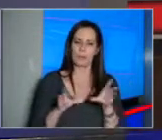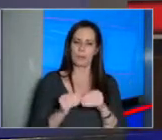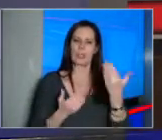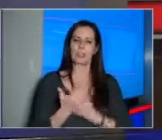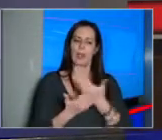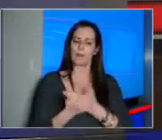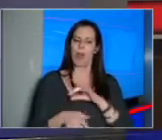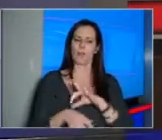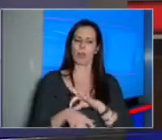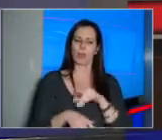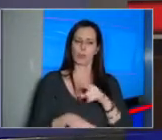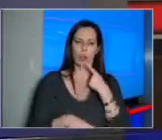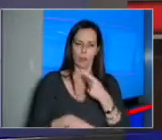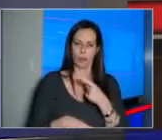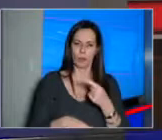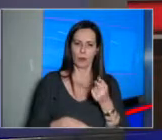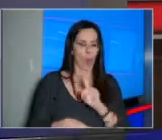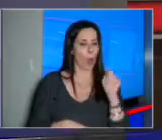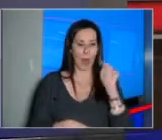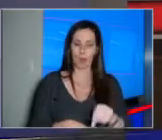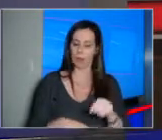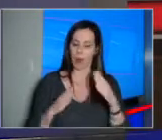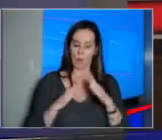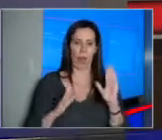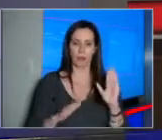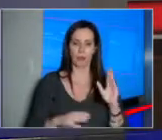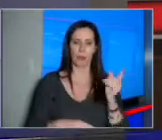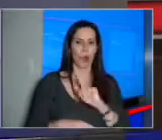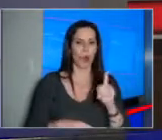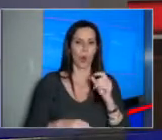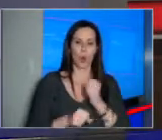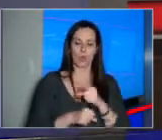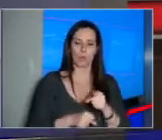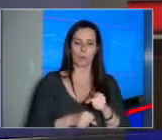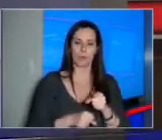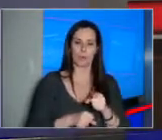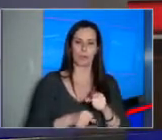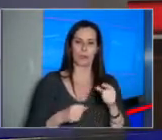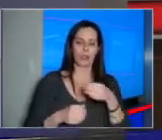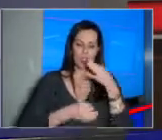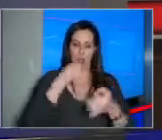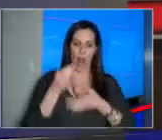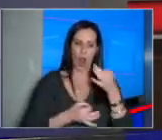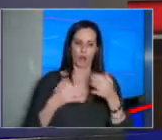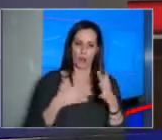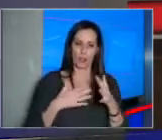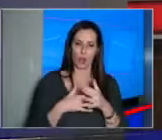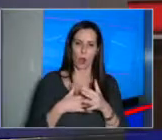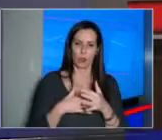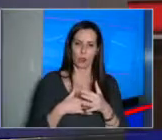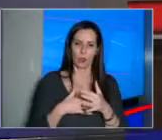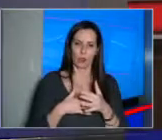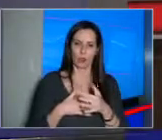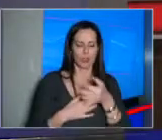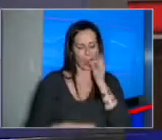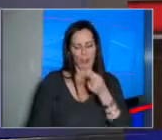מסמכים רפואיים, שזה אומר לא מגיעים למבוטח, לא מעבירים אותו את אותן סדרת שאלות ובדיקות